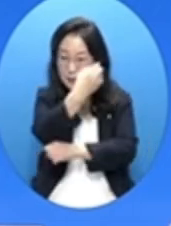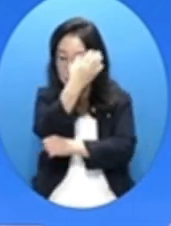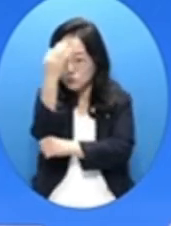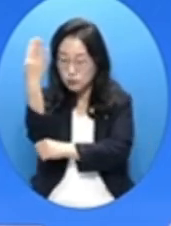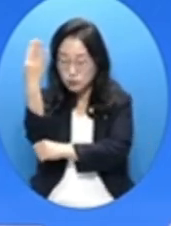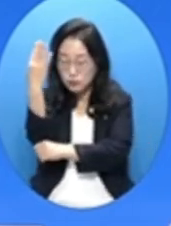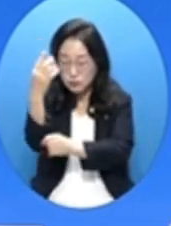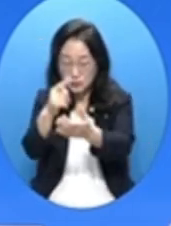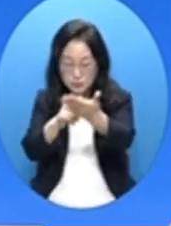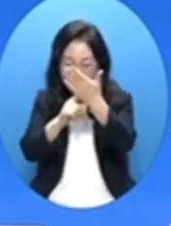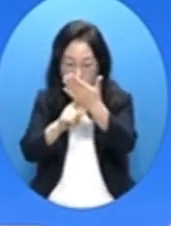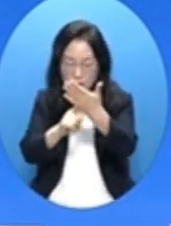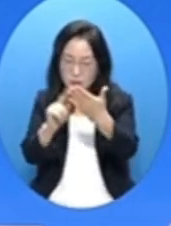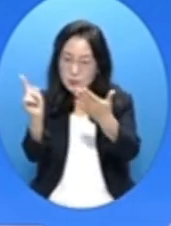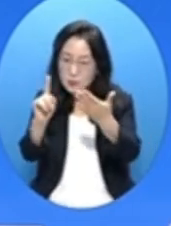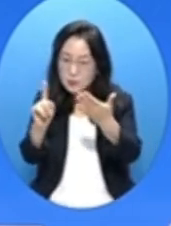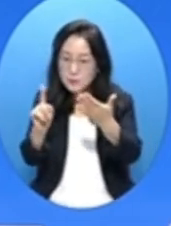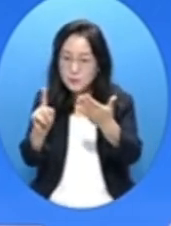우리나라에